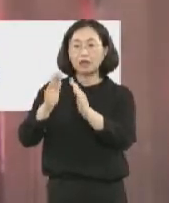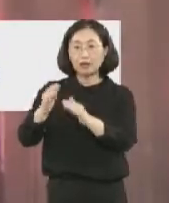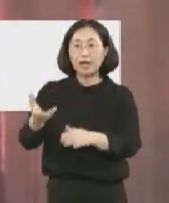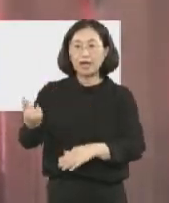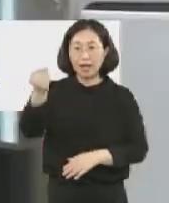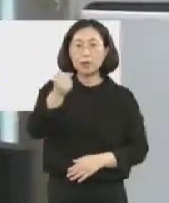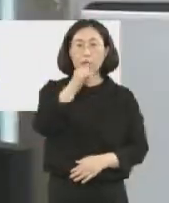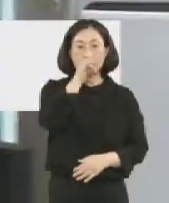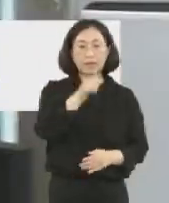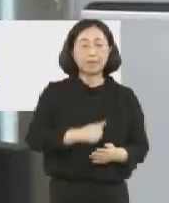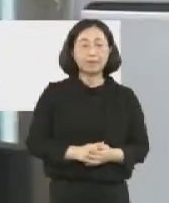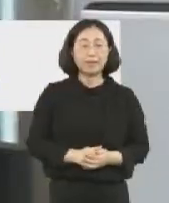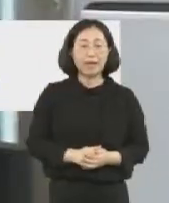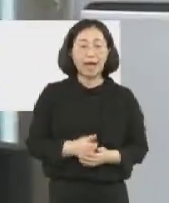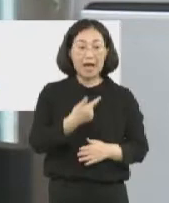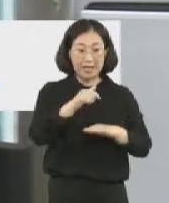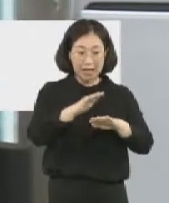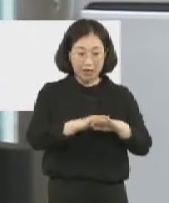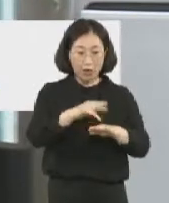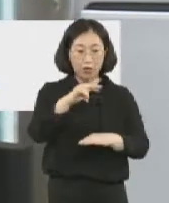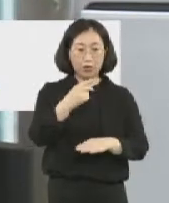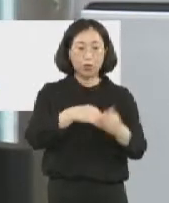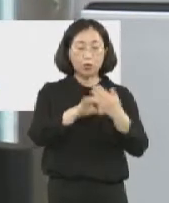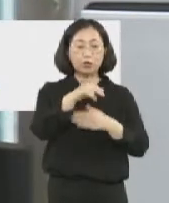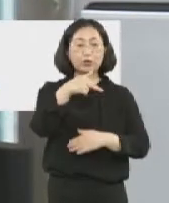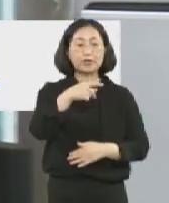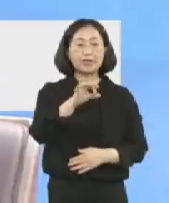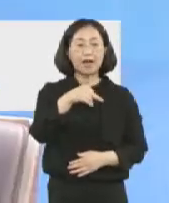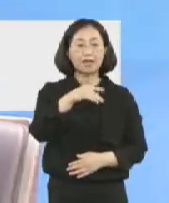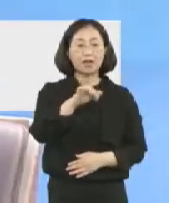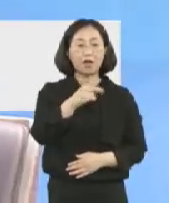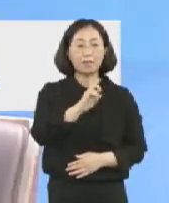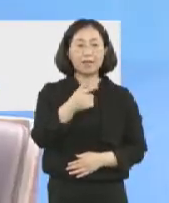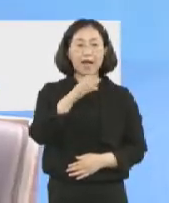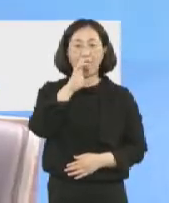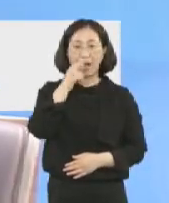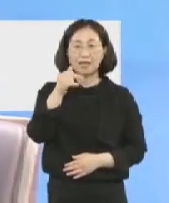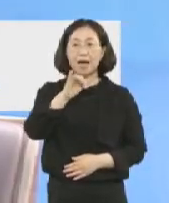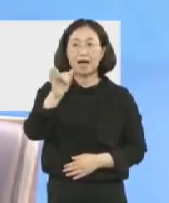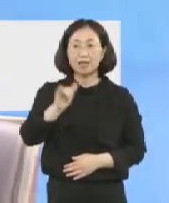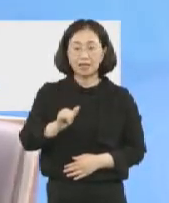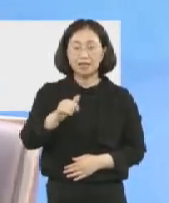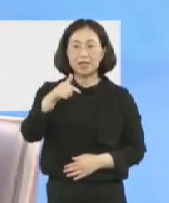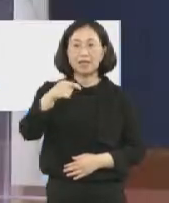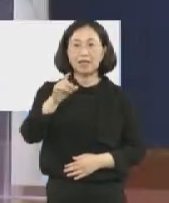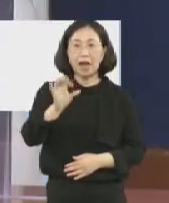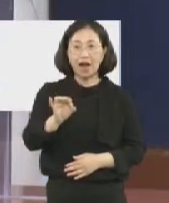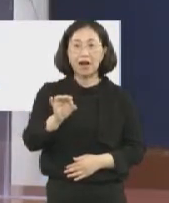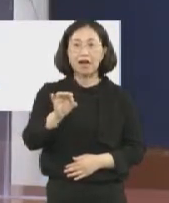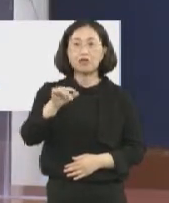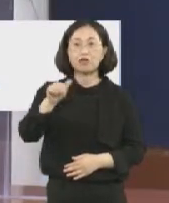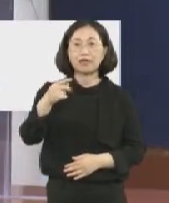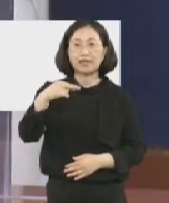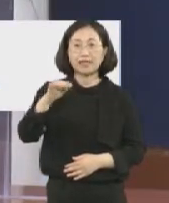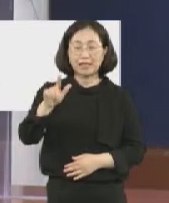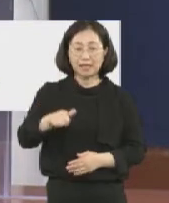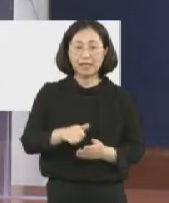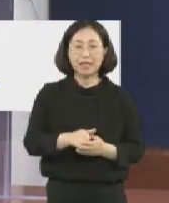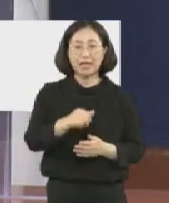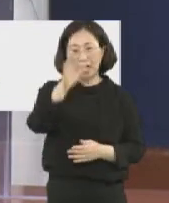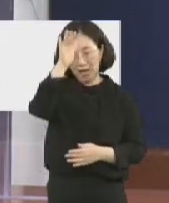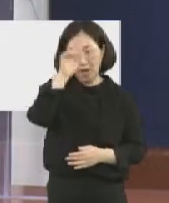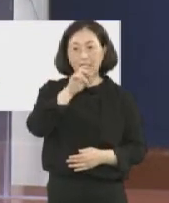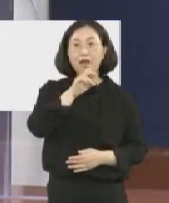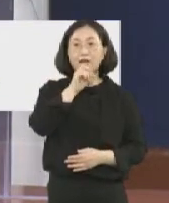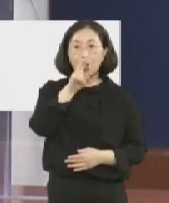있었습니다. 반면 대전 동구 민주당 장철민, 아산을 민주당 강훈식, 논산 계룡 금산